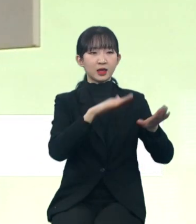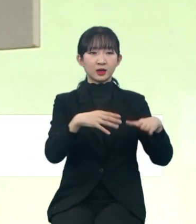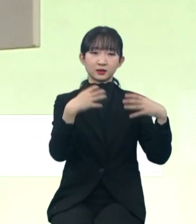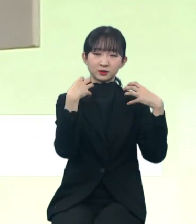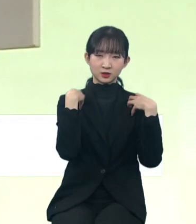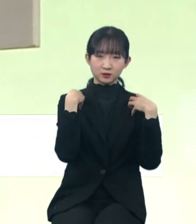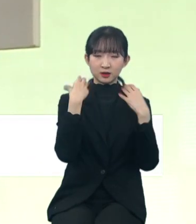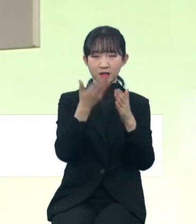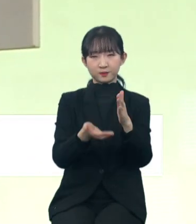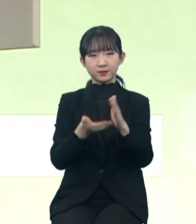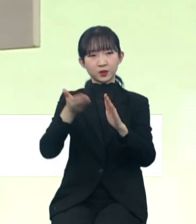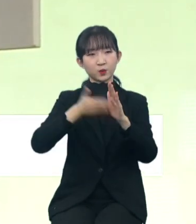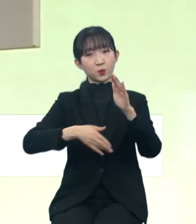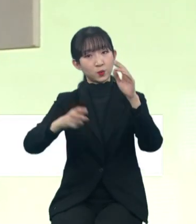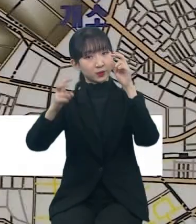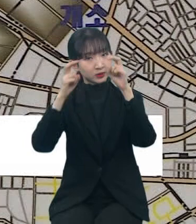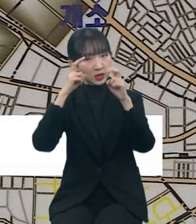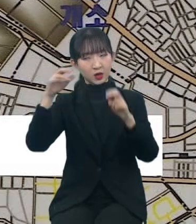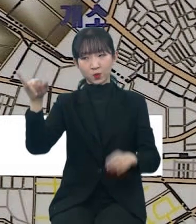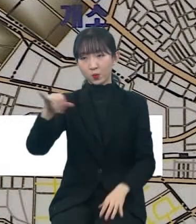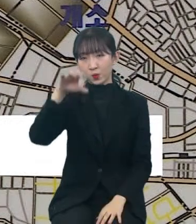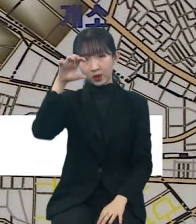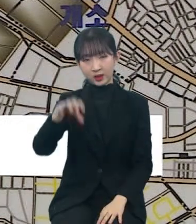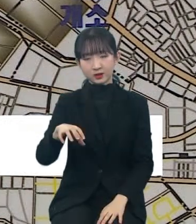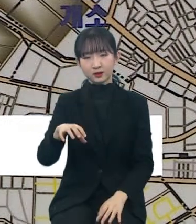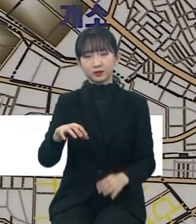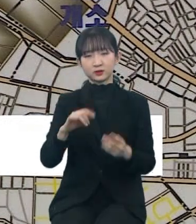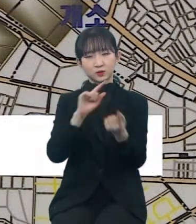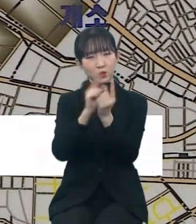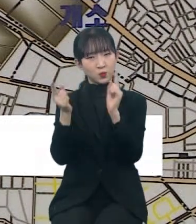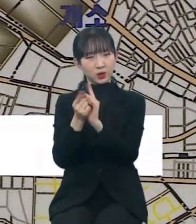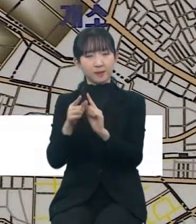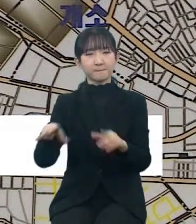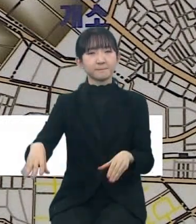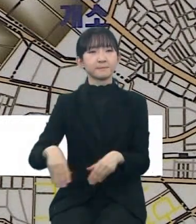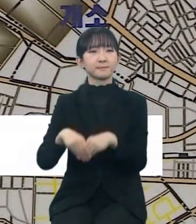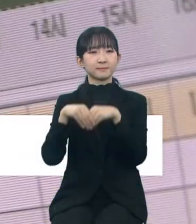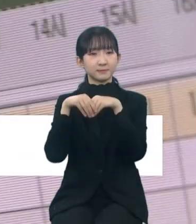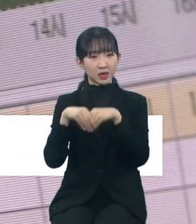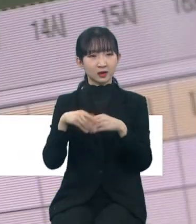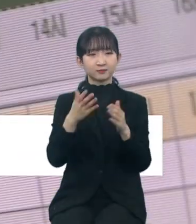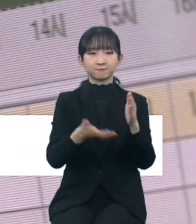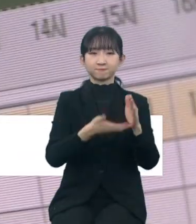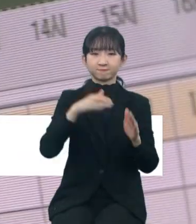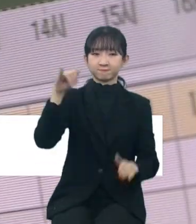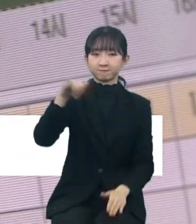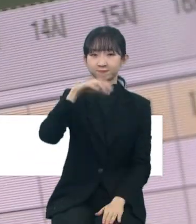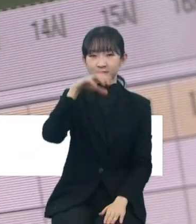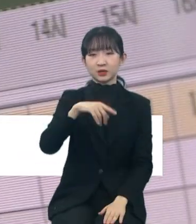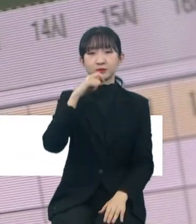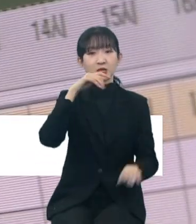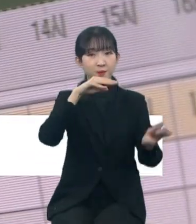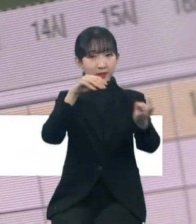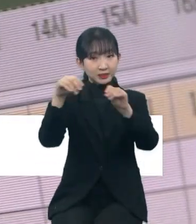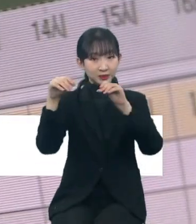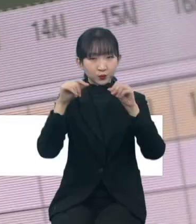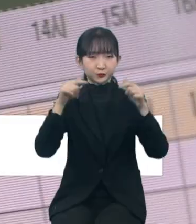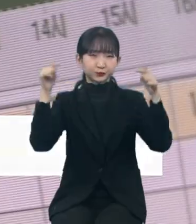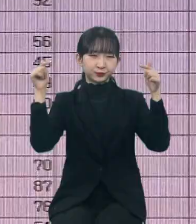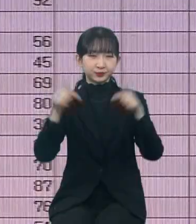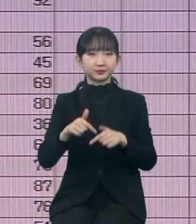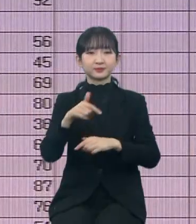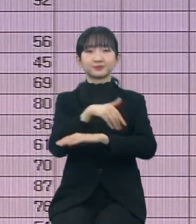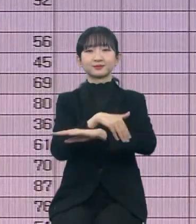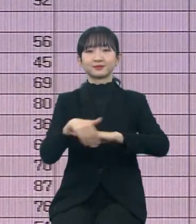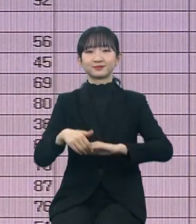인천항만공사, 인천국제공항공사 등 관계기관과 협업을 통해서 선박 항망에 발생하는 미세먼지 저감도 추진할